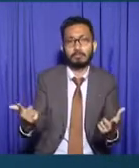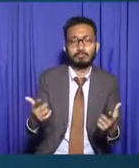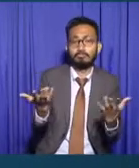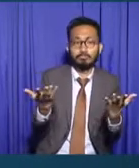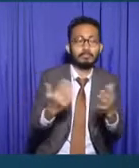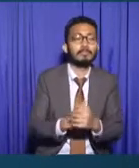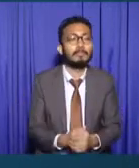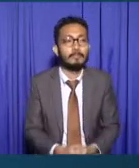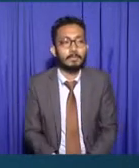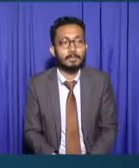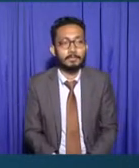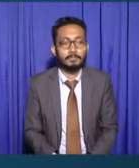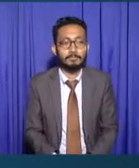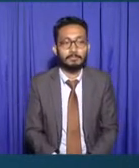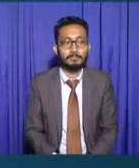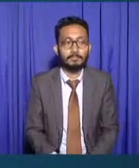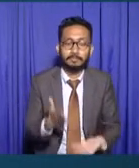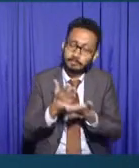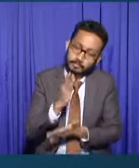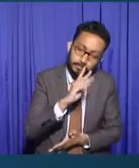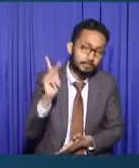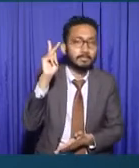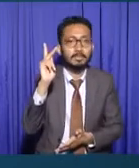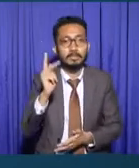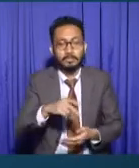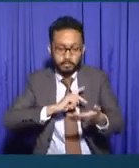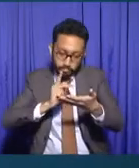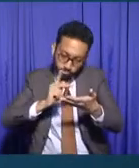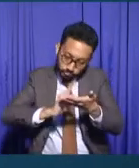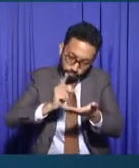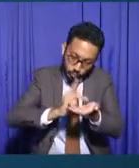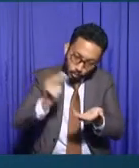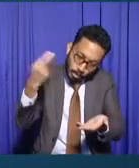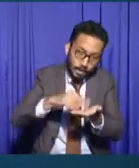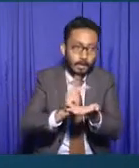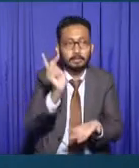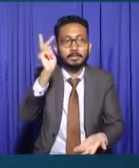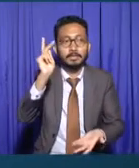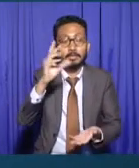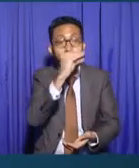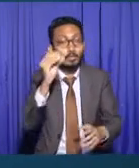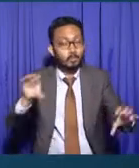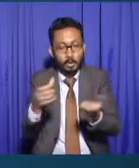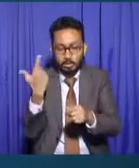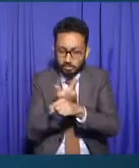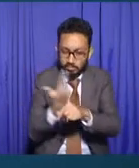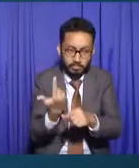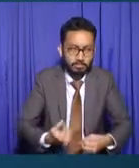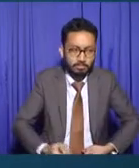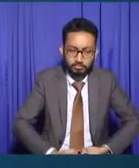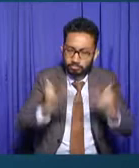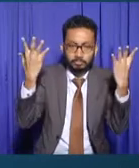lain teruskan mengulang kaji dan membuat latihan supaya Anda lebih